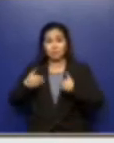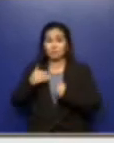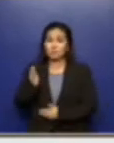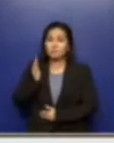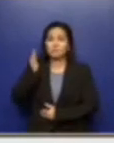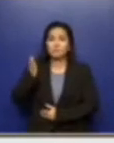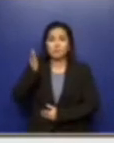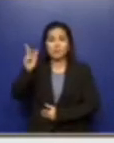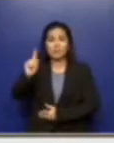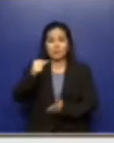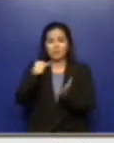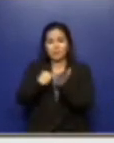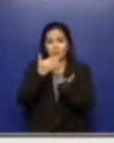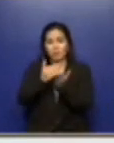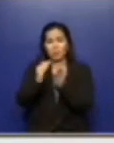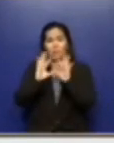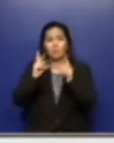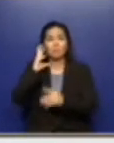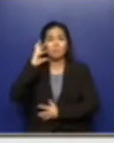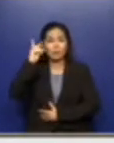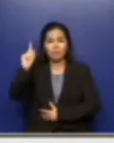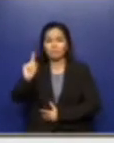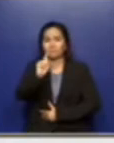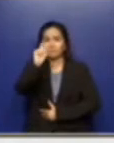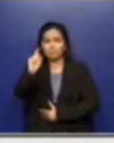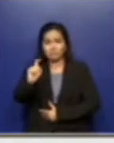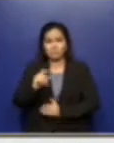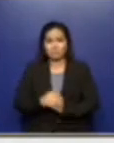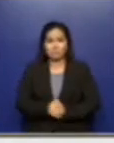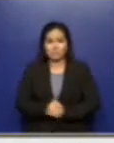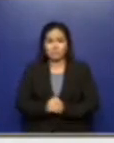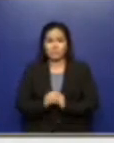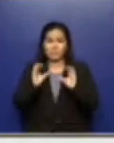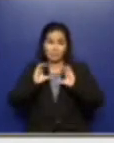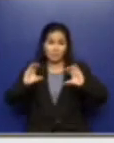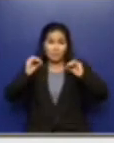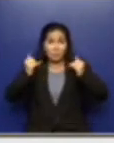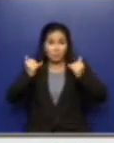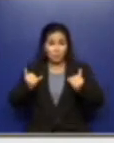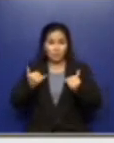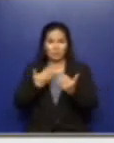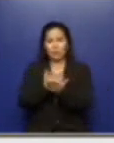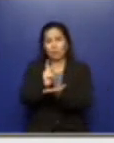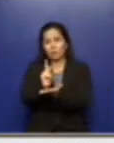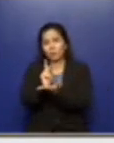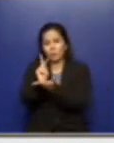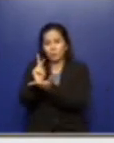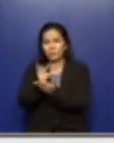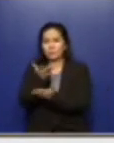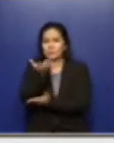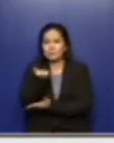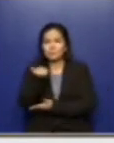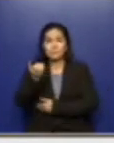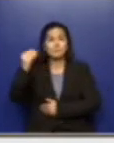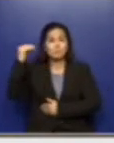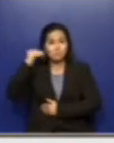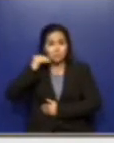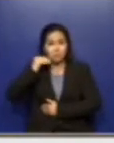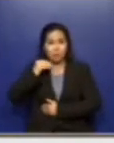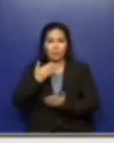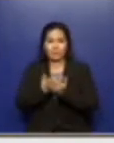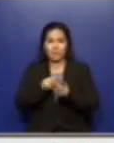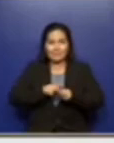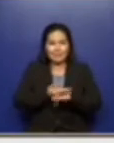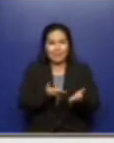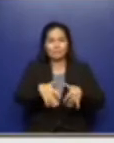หนี้จะหมดผมยังสงสัยเลยรัฐบาลนี้มีแต่กู้หนี้ยืมสินและเอามาแจกประช